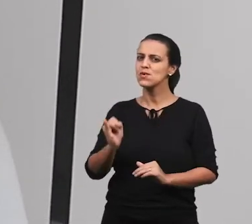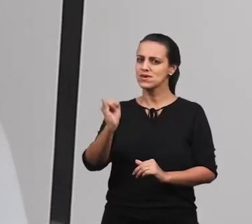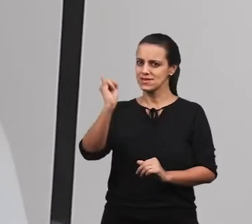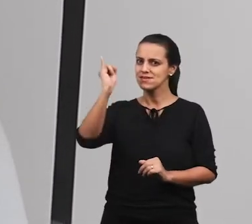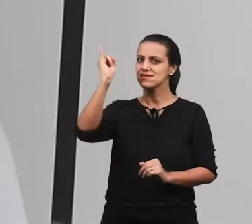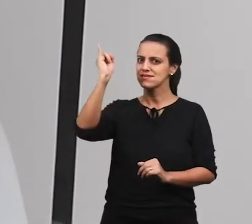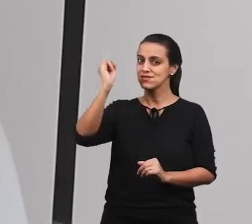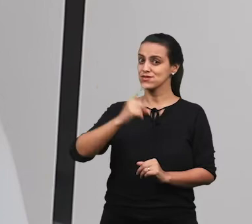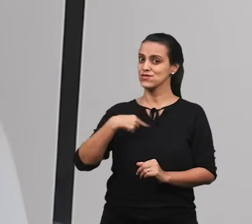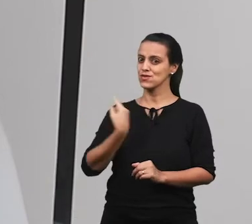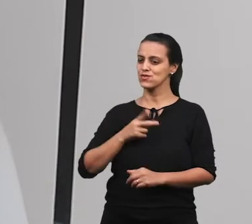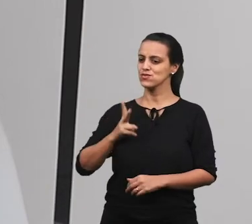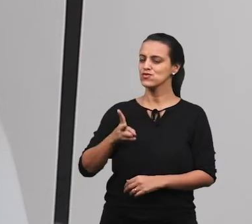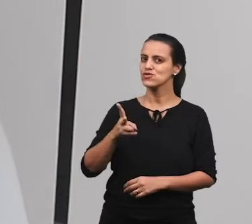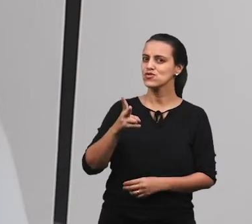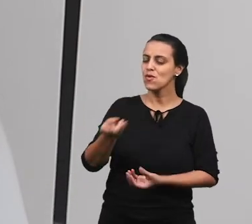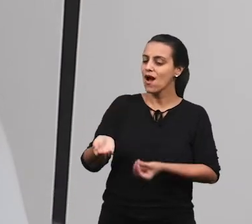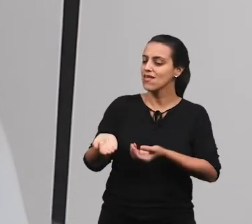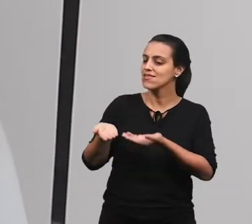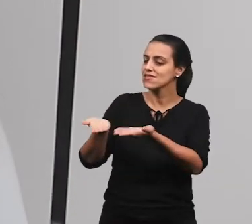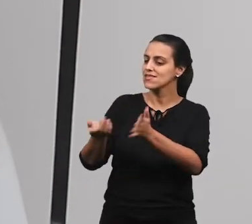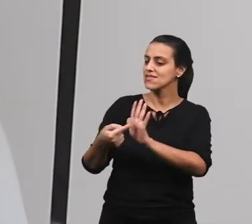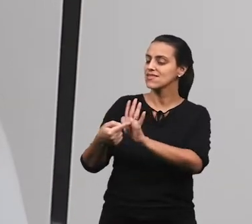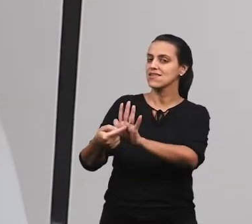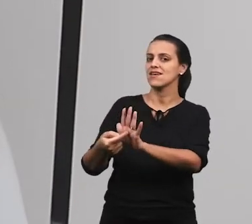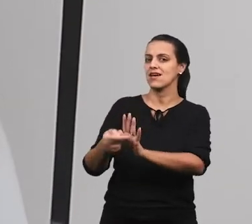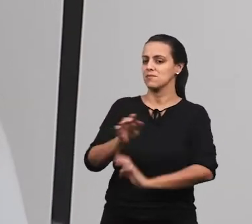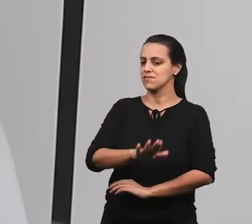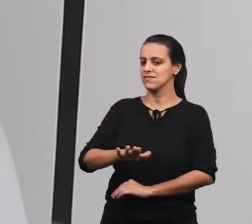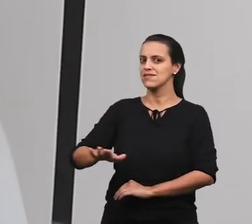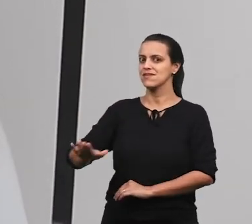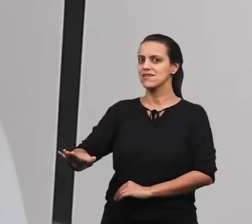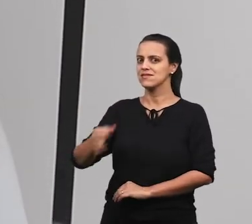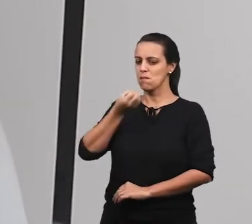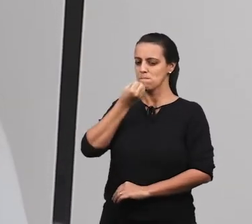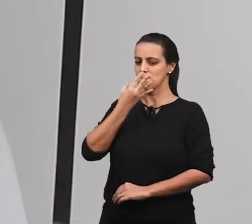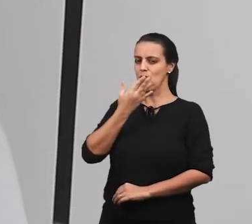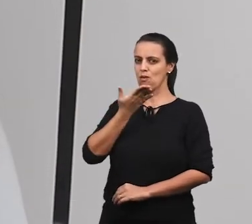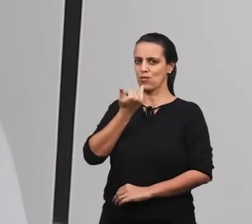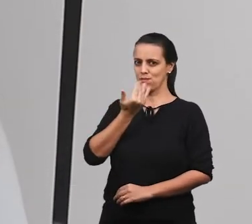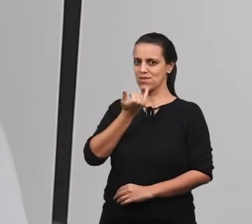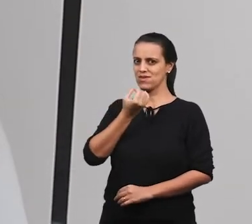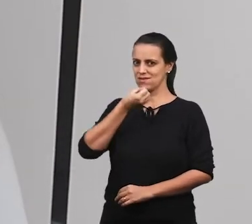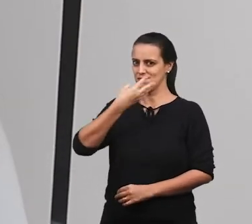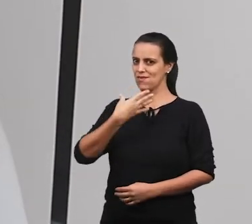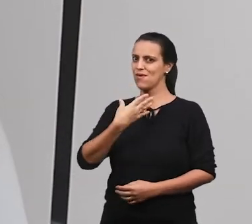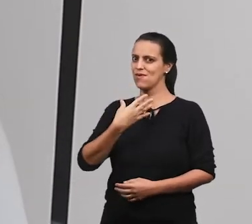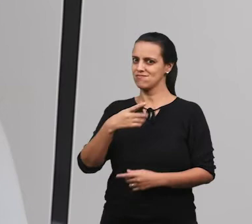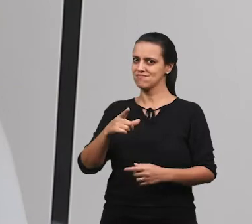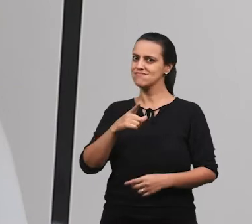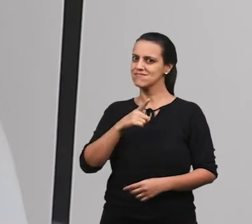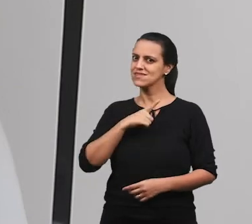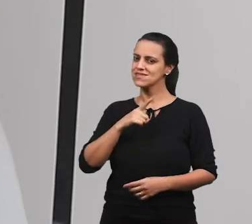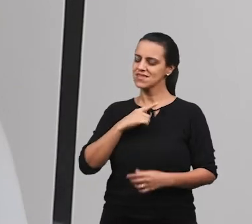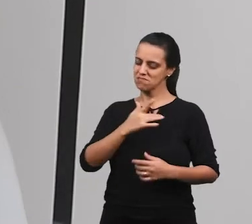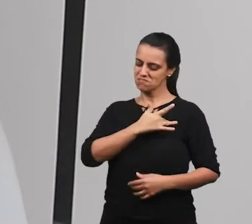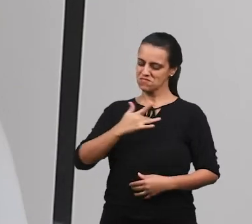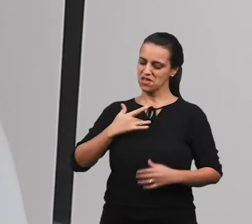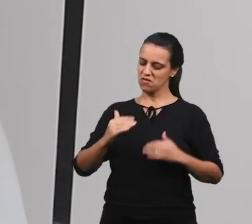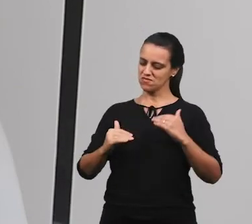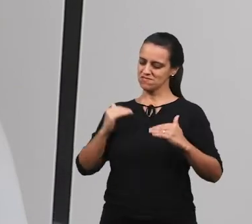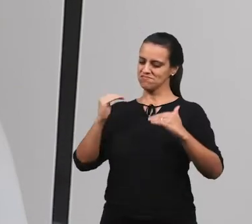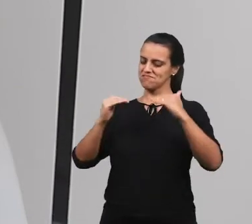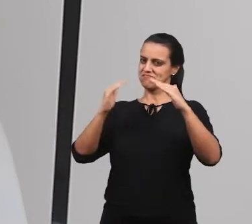он также мог учиться, как питаться здоровой, правильной пищей, и которые